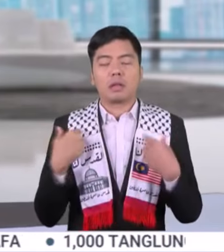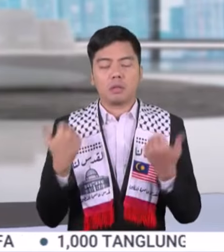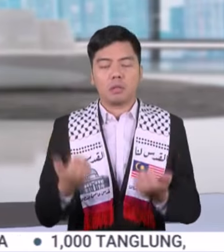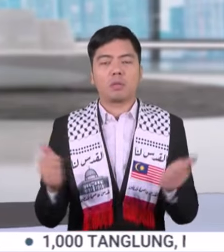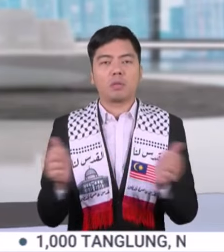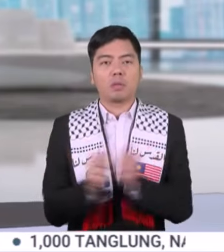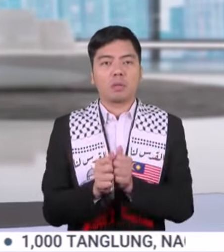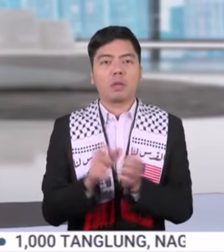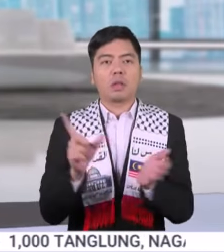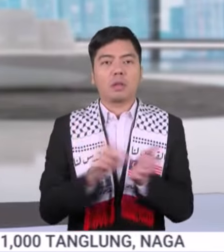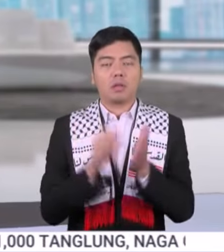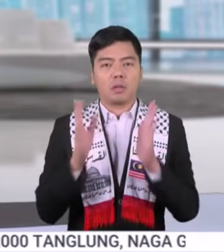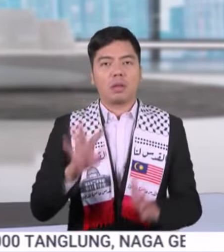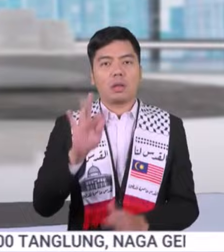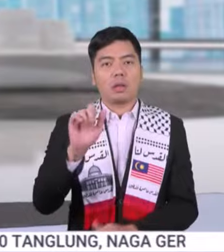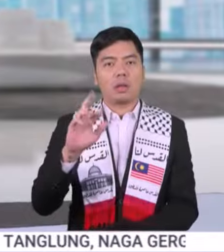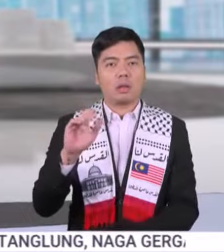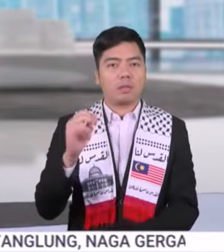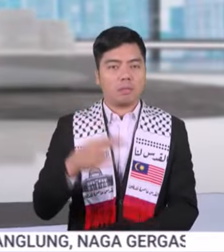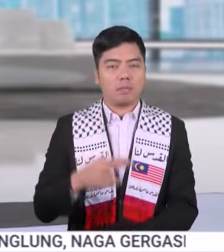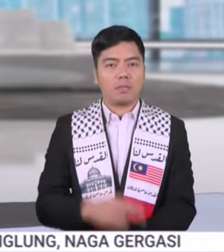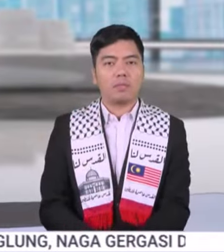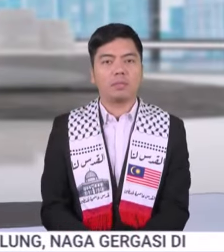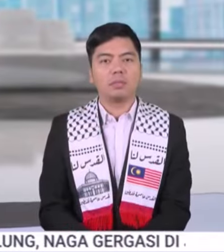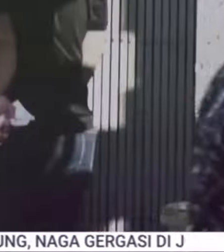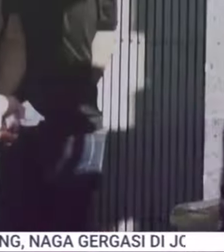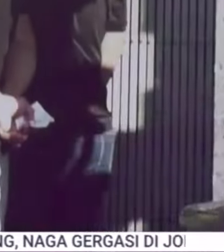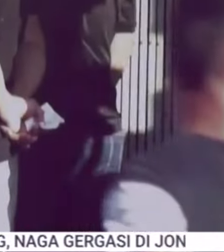meninjau gerak-geri koloni warga asing itu. Saksikan.